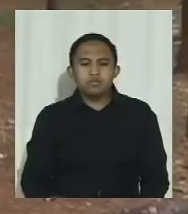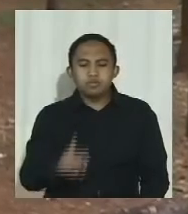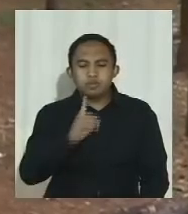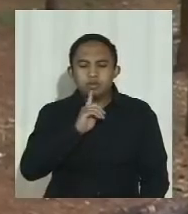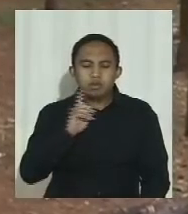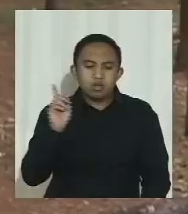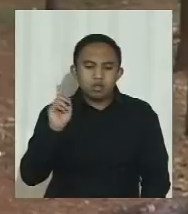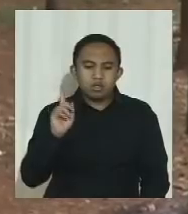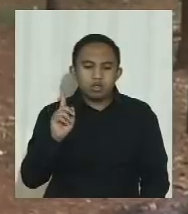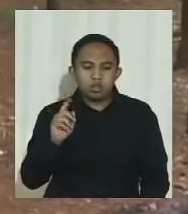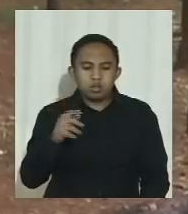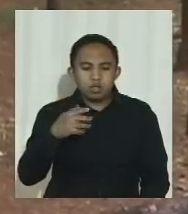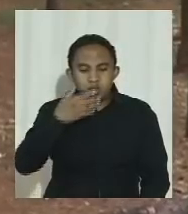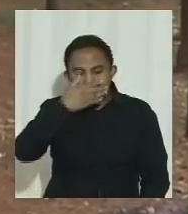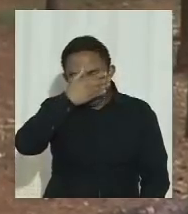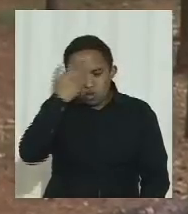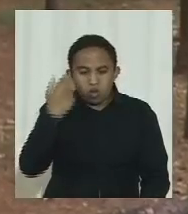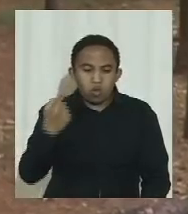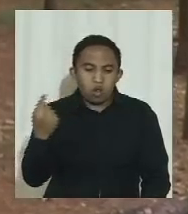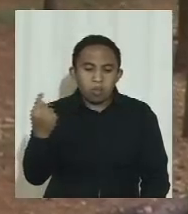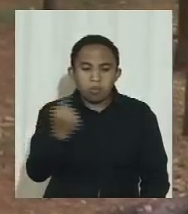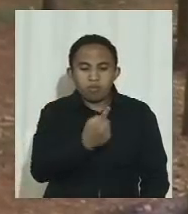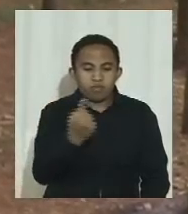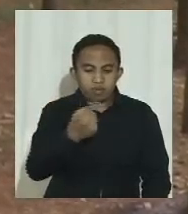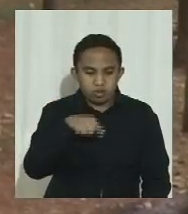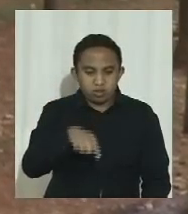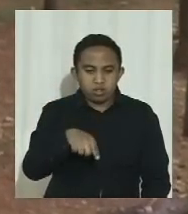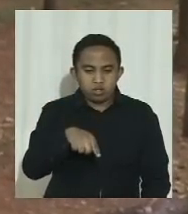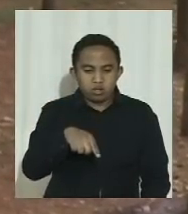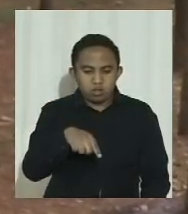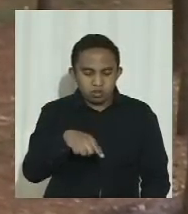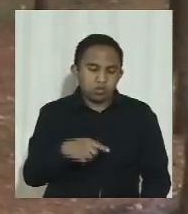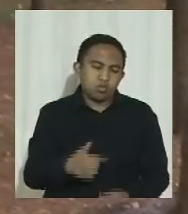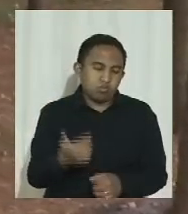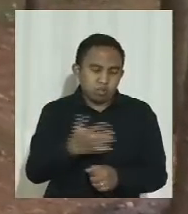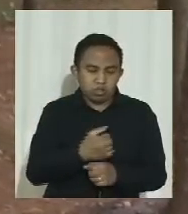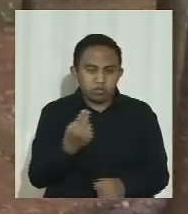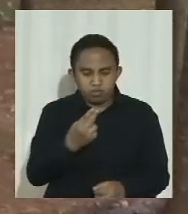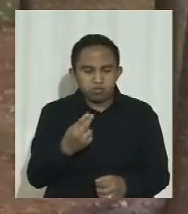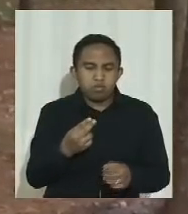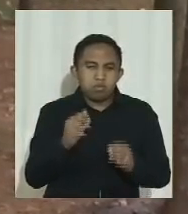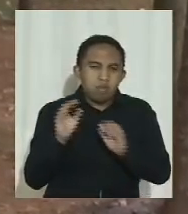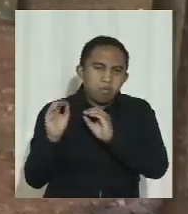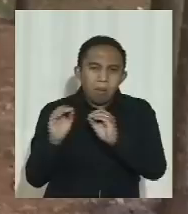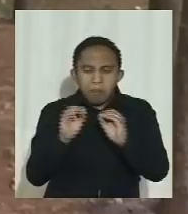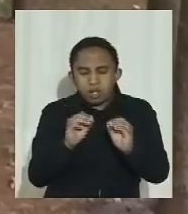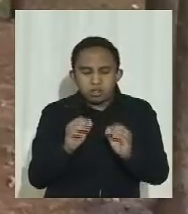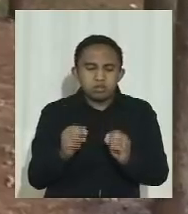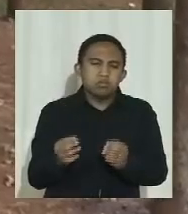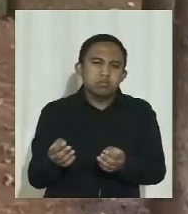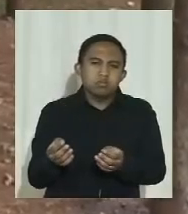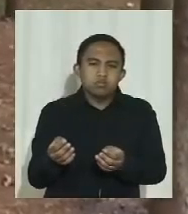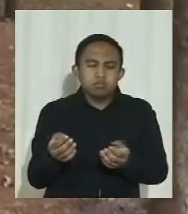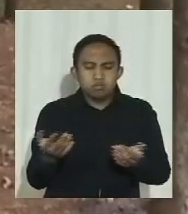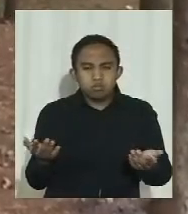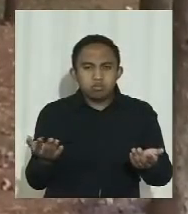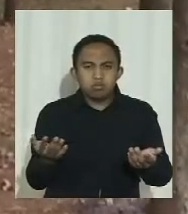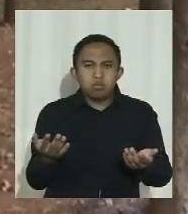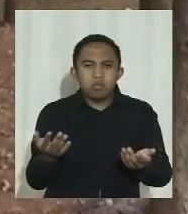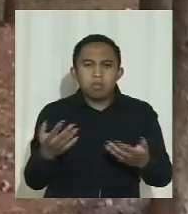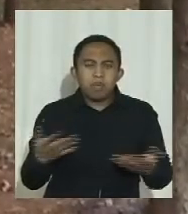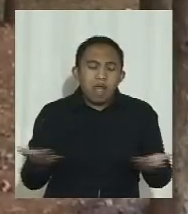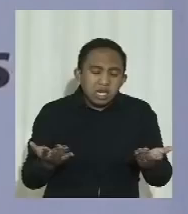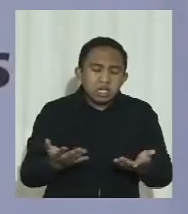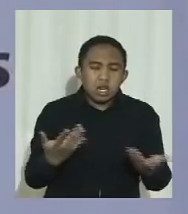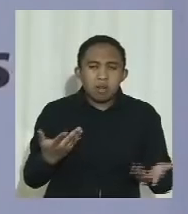rehetra izay mifamezivezy eto ny fiadidiana oniversite Antananarivo dia ny mpampianatra izany ny mpandraraha sy